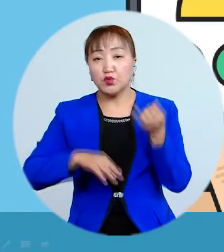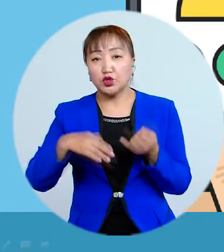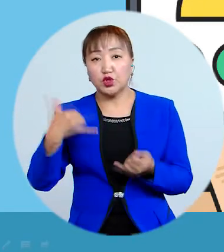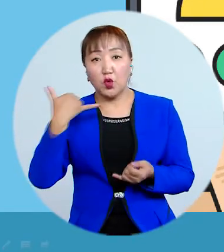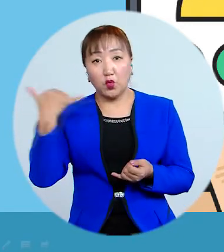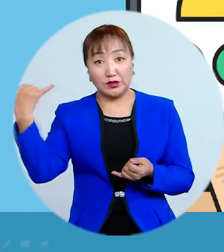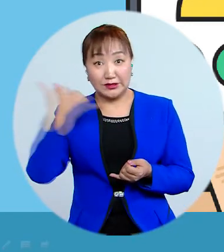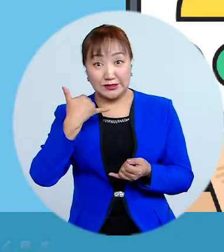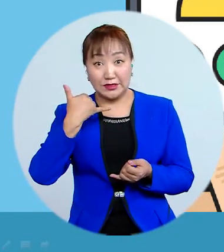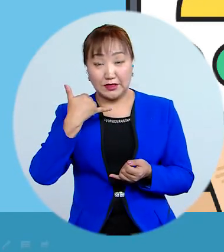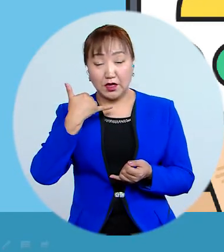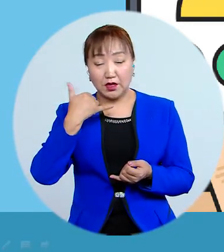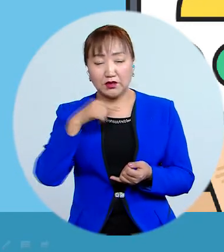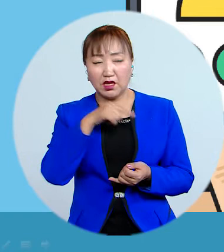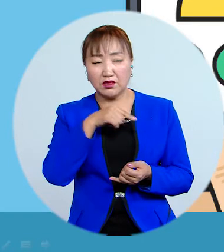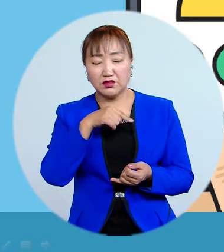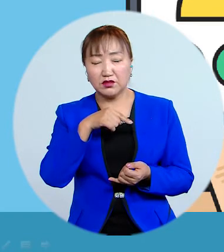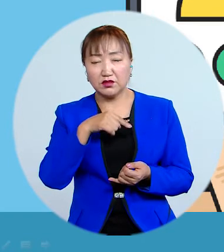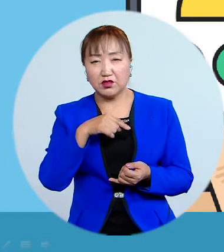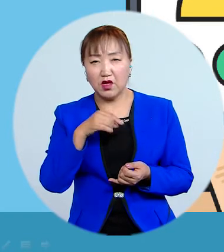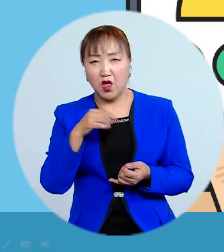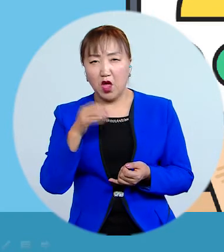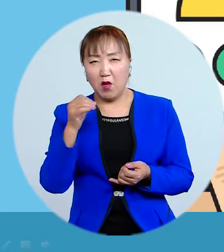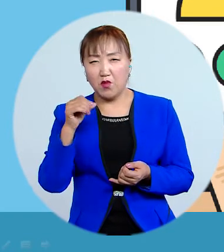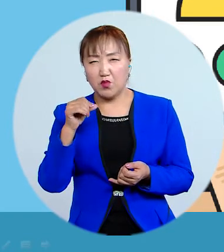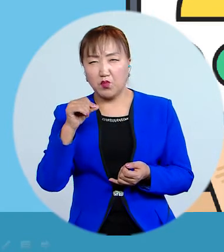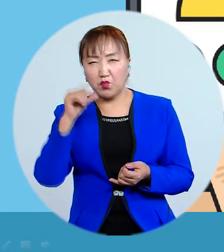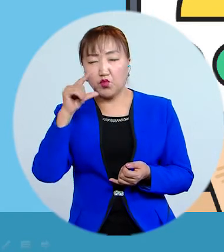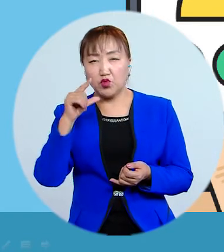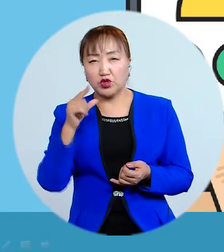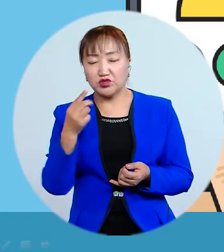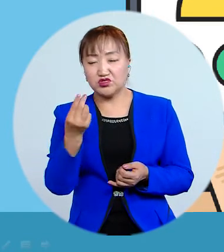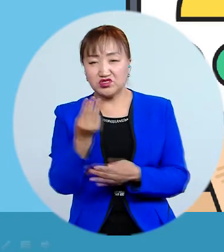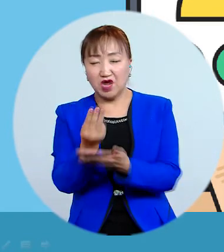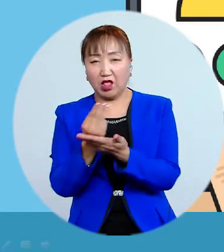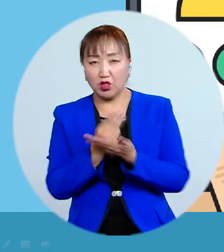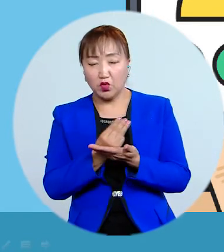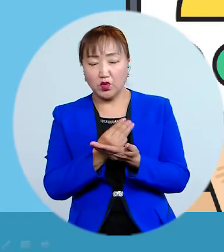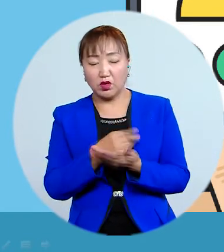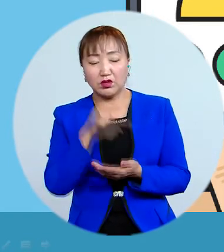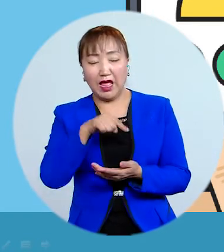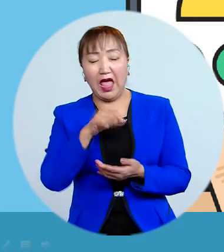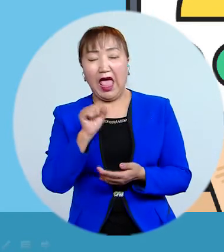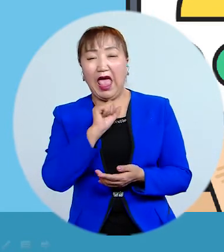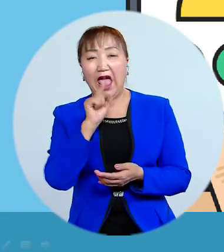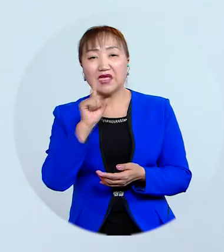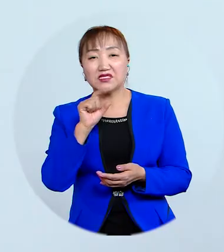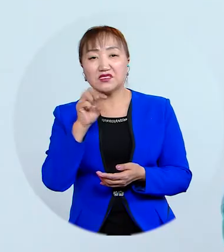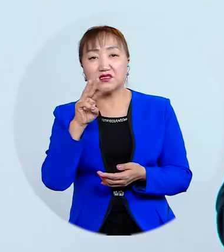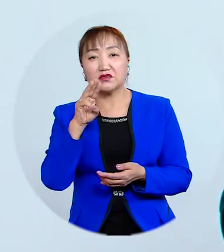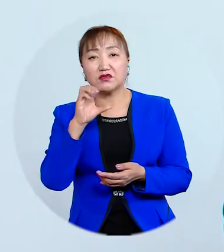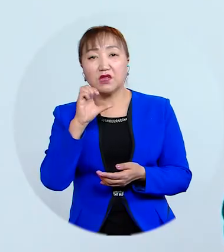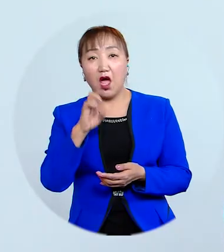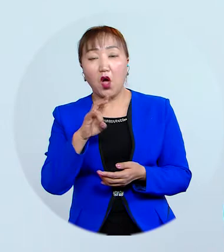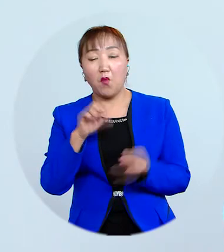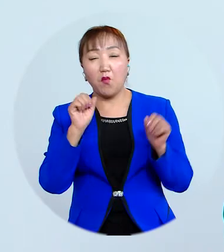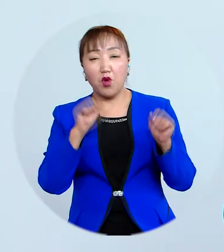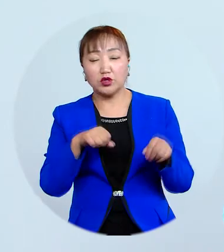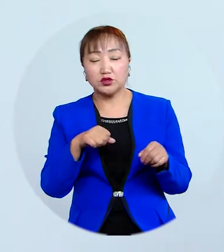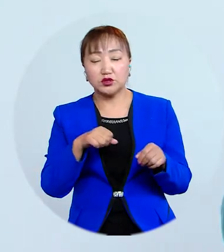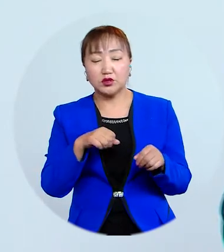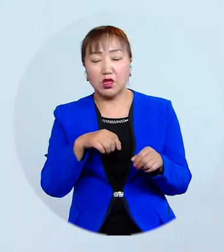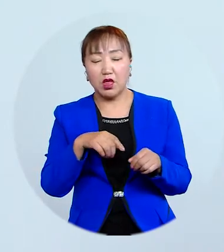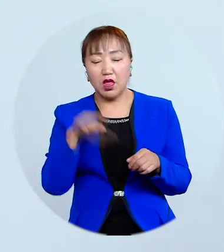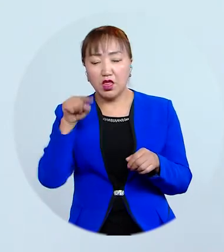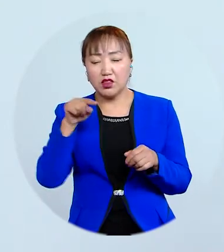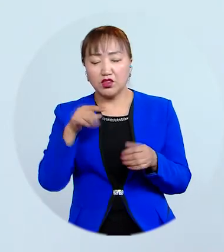одоо хэмжээний одоо шагнал бий болсон байна. Эсвэл одоо таны дугаар дээр азтан бий болж ич гэдэг юм уу те. Хариу мессеж өчнө үү?